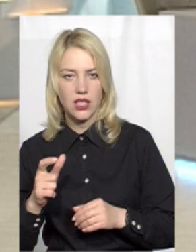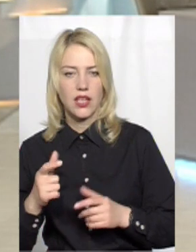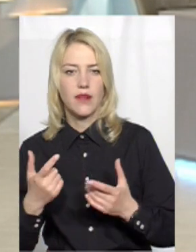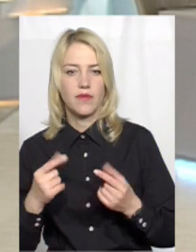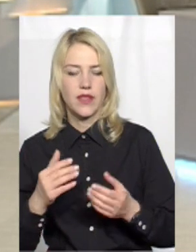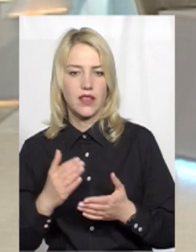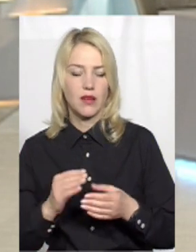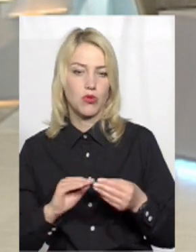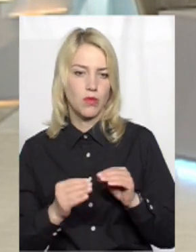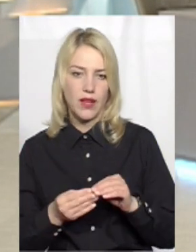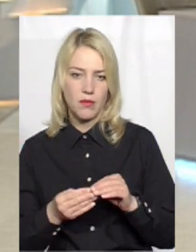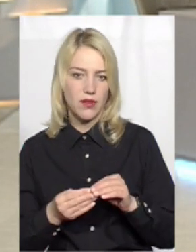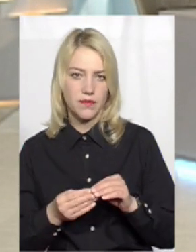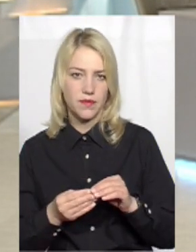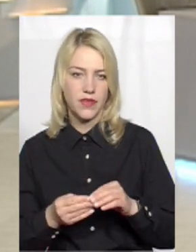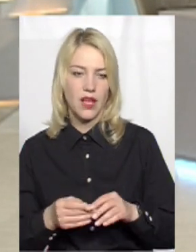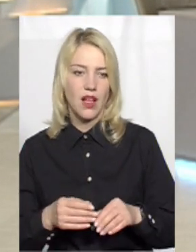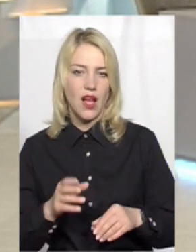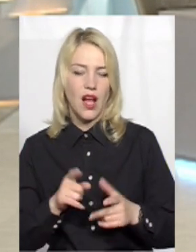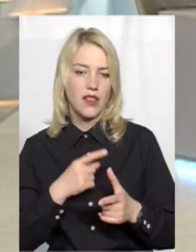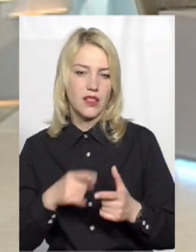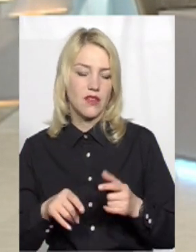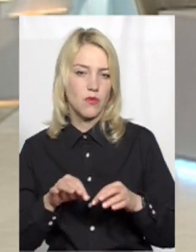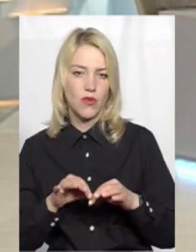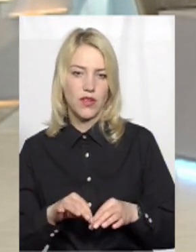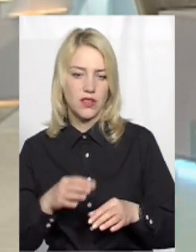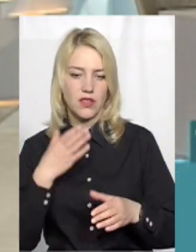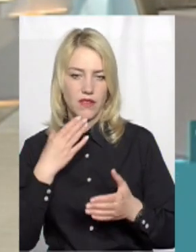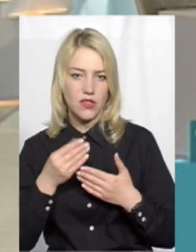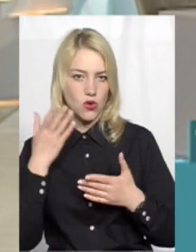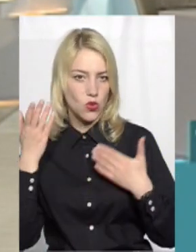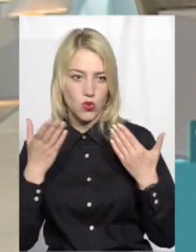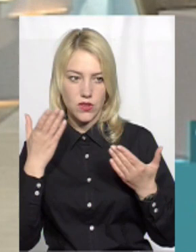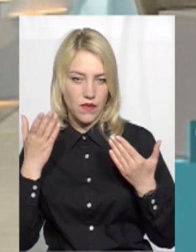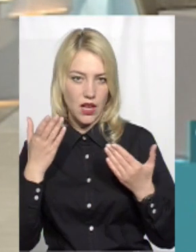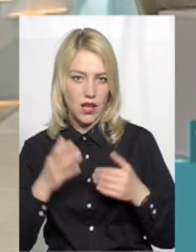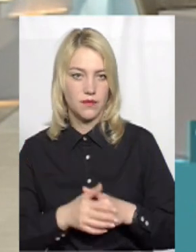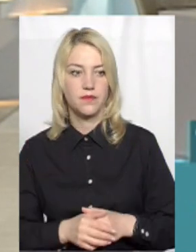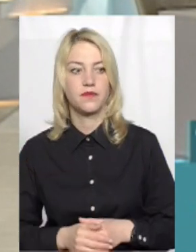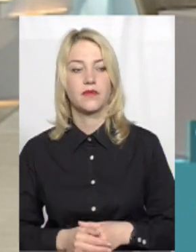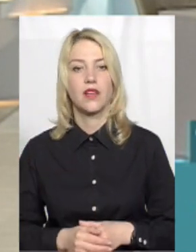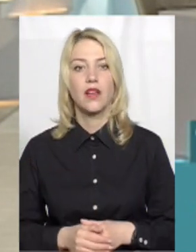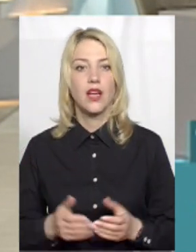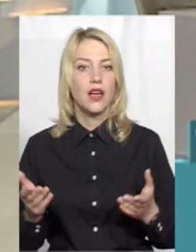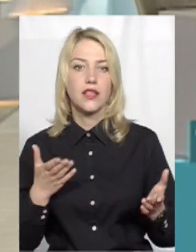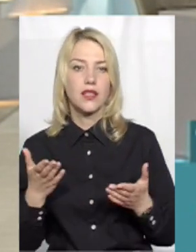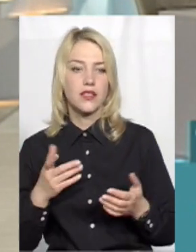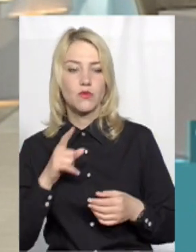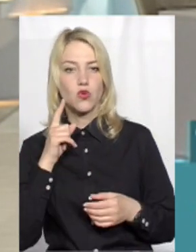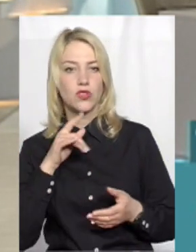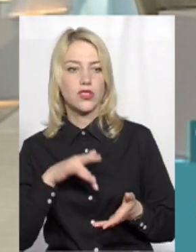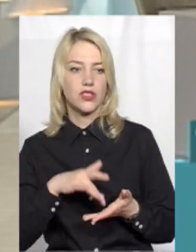є інколи проблеми, альтернативне проведення власного дозвілля, так, якісь